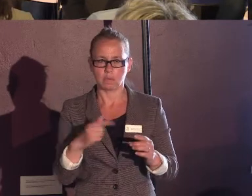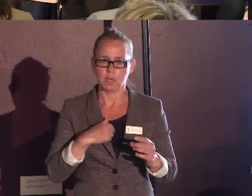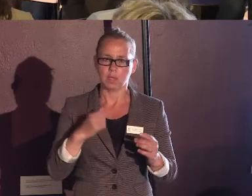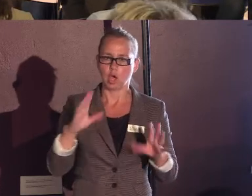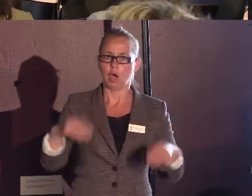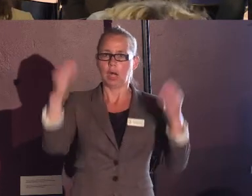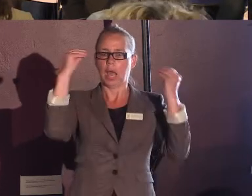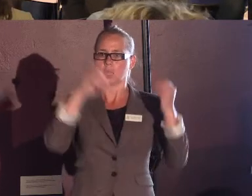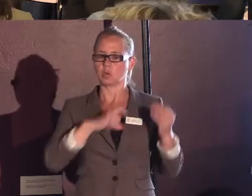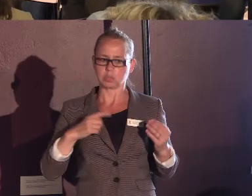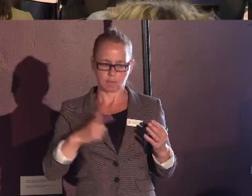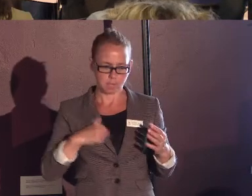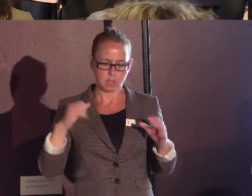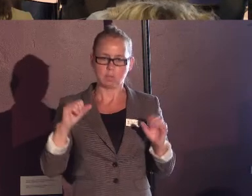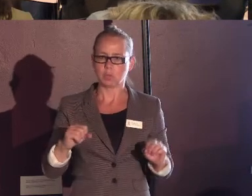att faktiskt